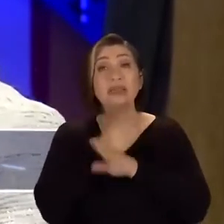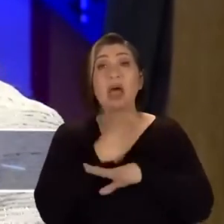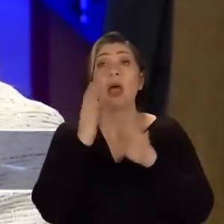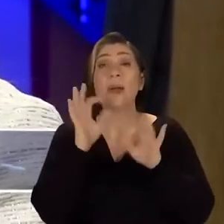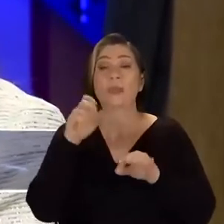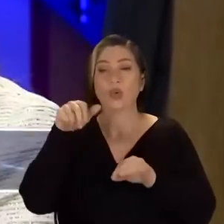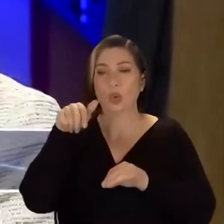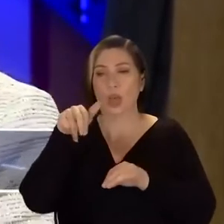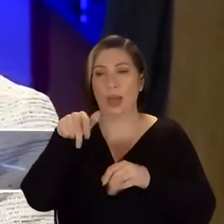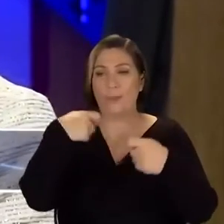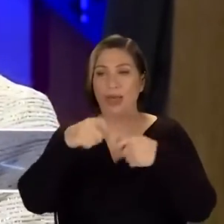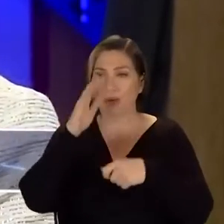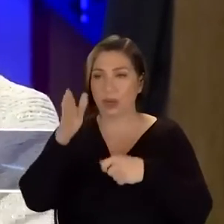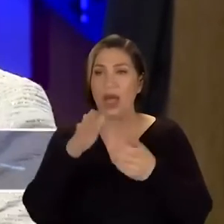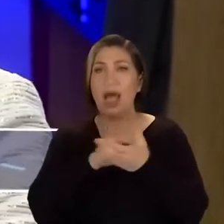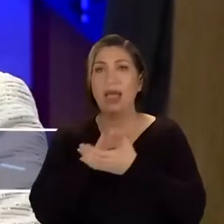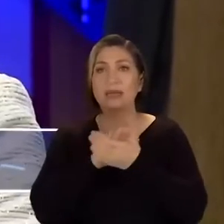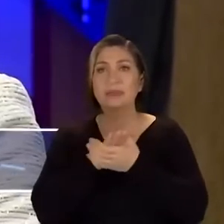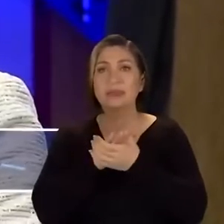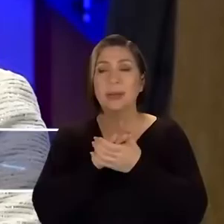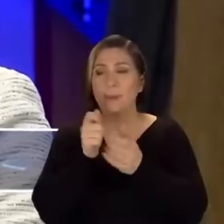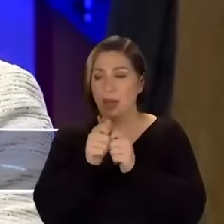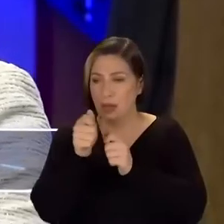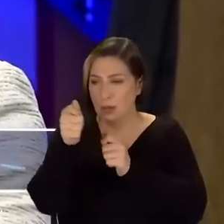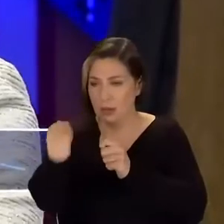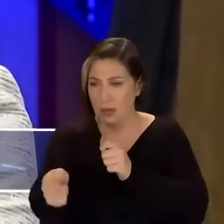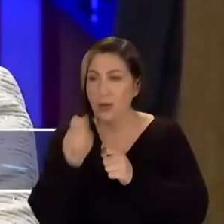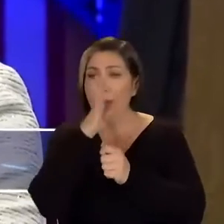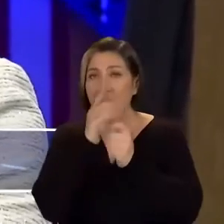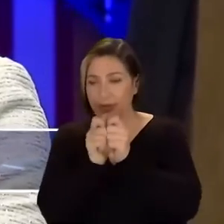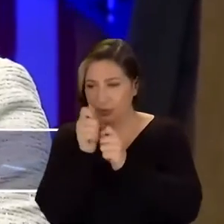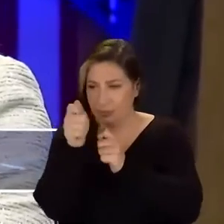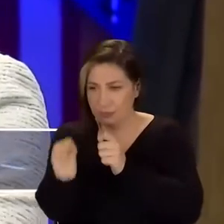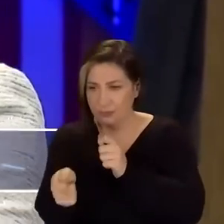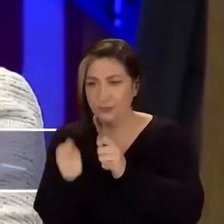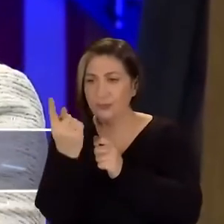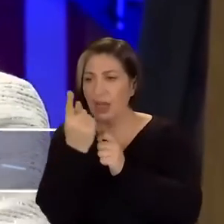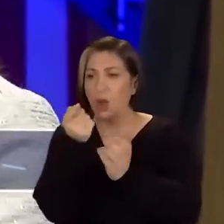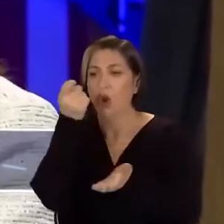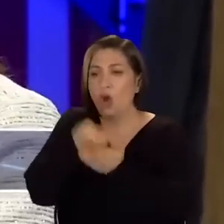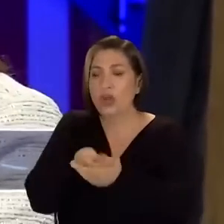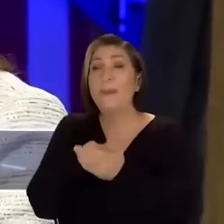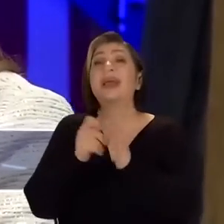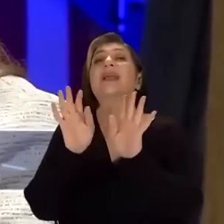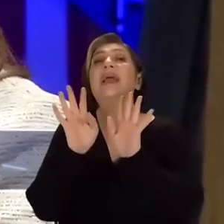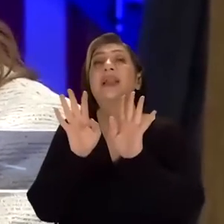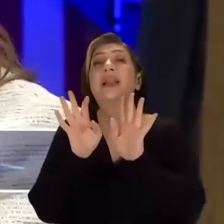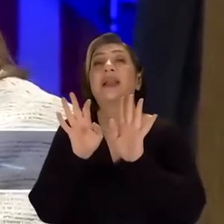yapıyoruz? Yürüyerek bankaya gidip ayaklarımızla elimizle parayı uzatıp kağıt parayı verip bir yere ödeme yapmak